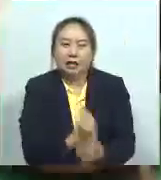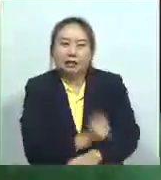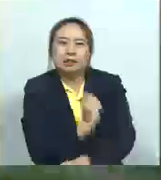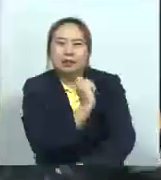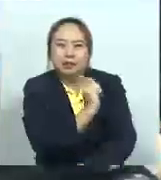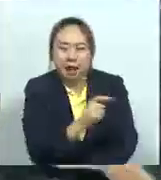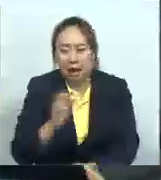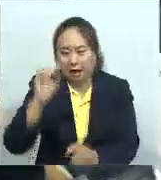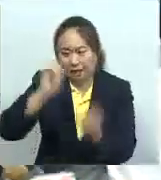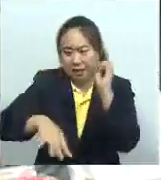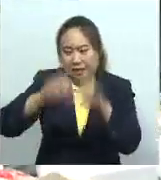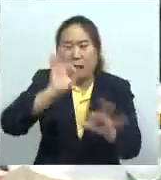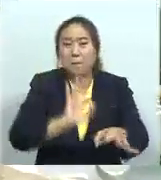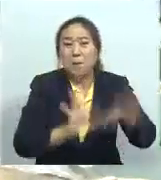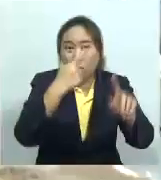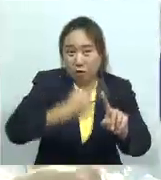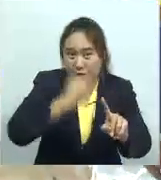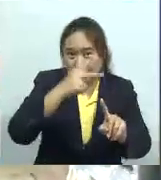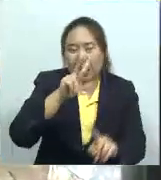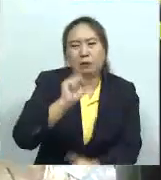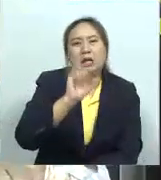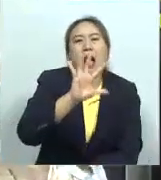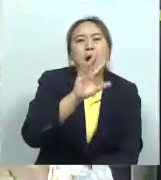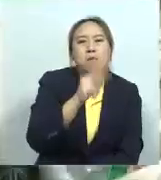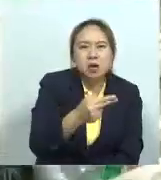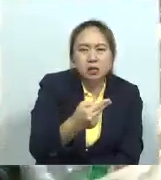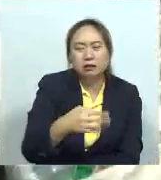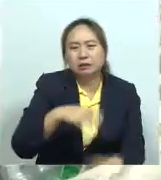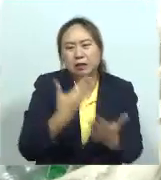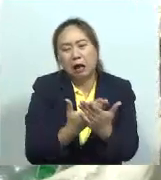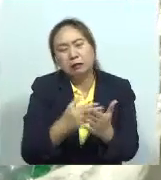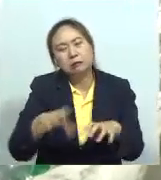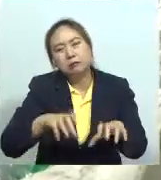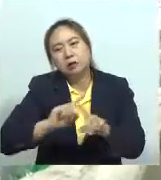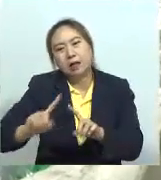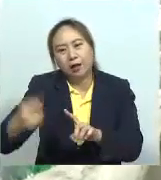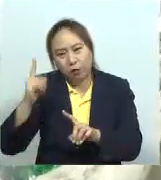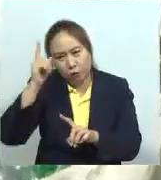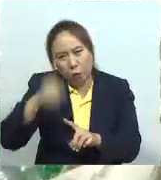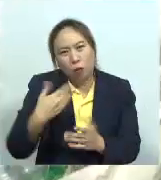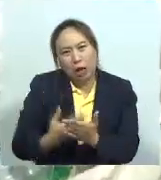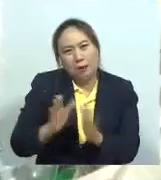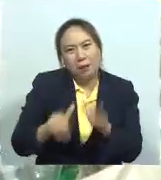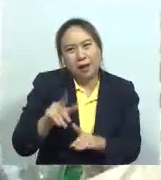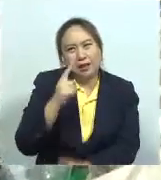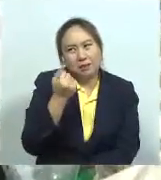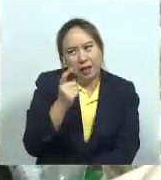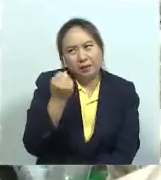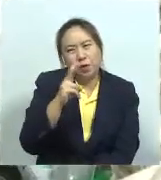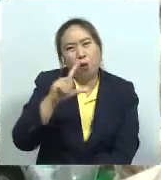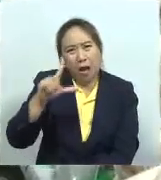บาทซึ่งยังไม่รวมค่าบริหารจัดการอื่นๆอีกจะต้องมีงบประมาณเพื่อการนี้ถึง 11-12 ล้านบา